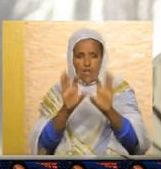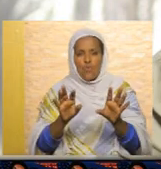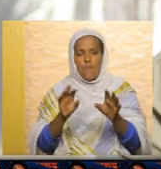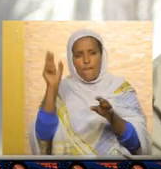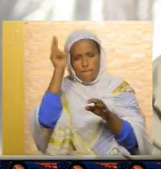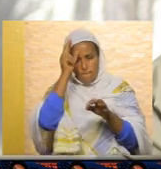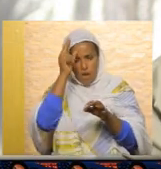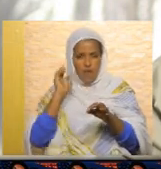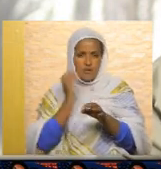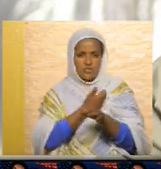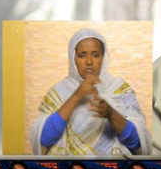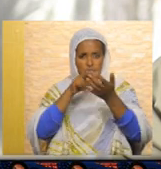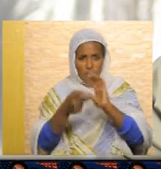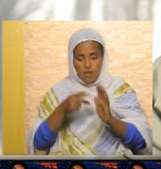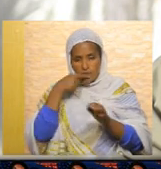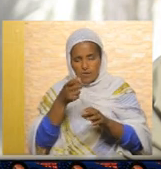የኖሩት በሰለሞን ነው።